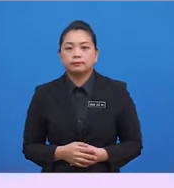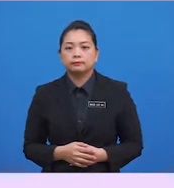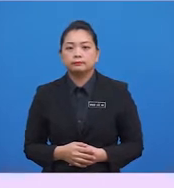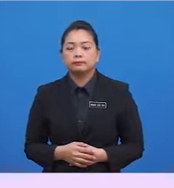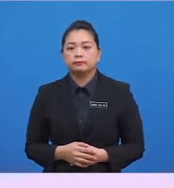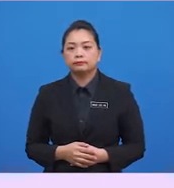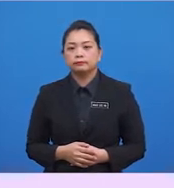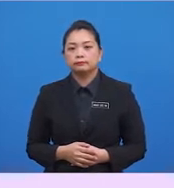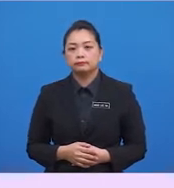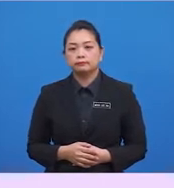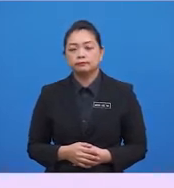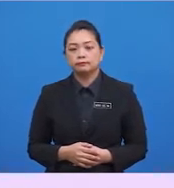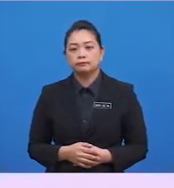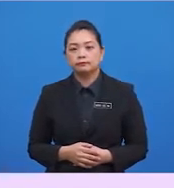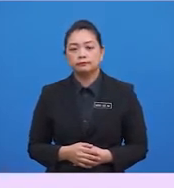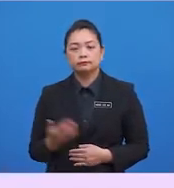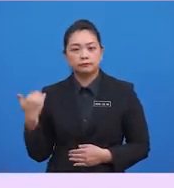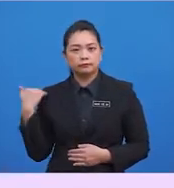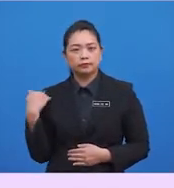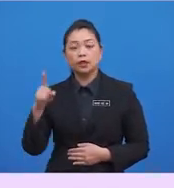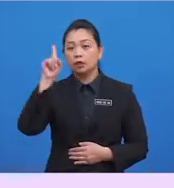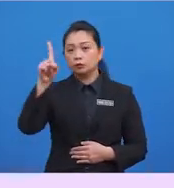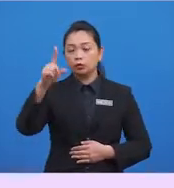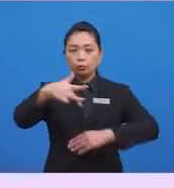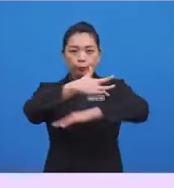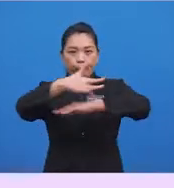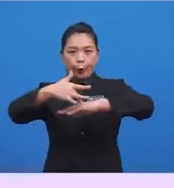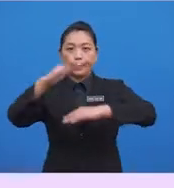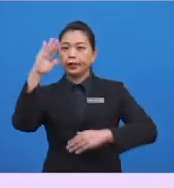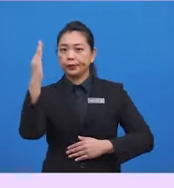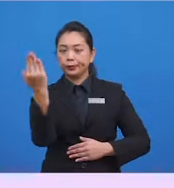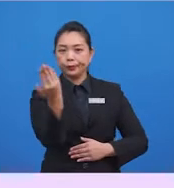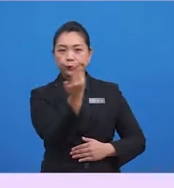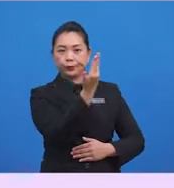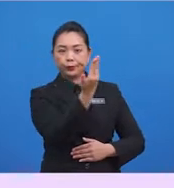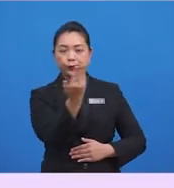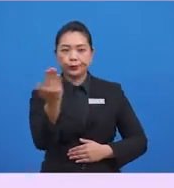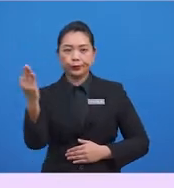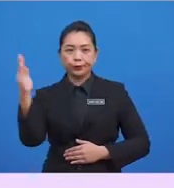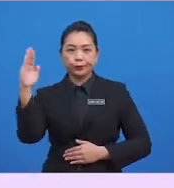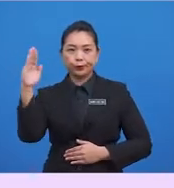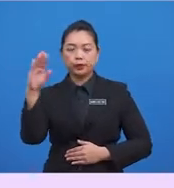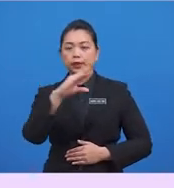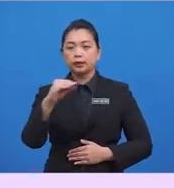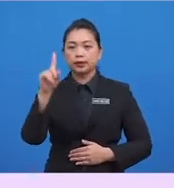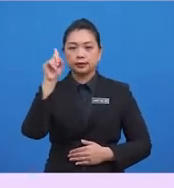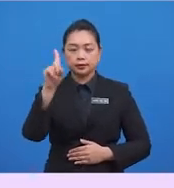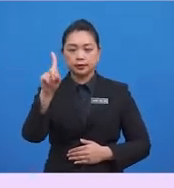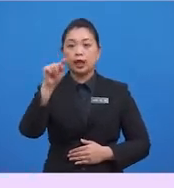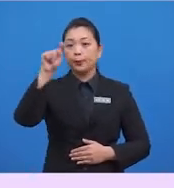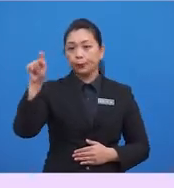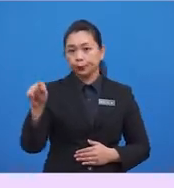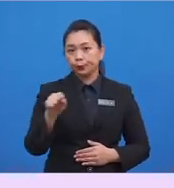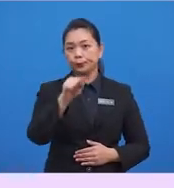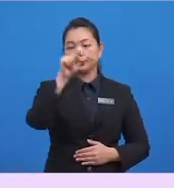Bagi paparan yang ditunjukkan ini, terdapat 1 permukaan melengkung pada bentangan dan juga